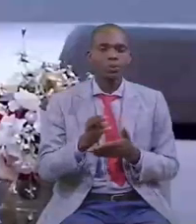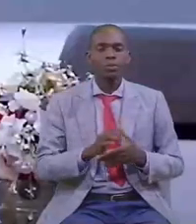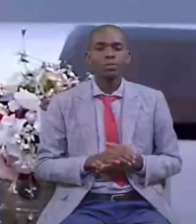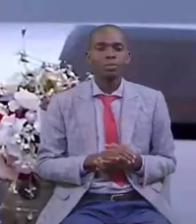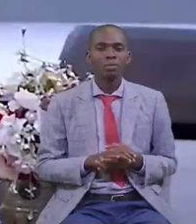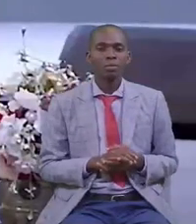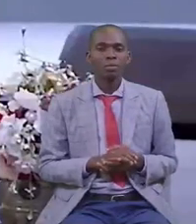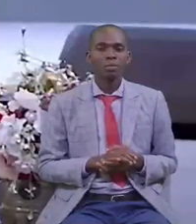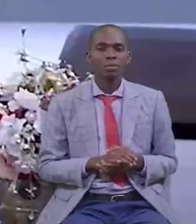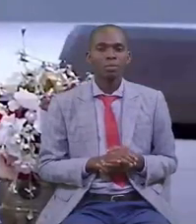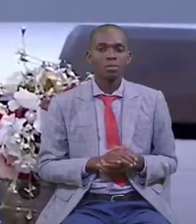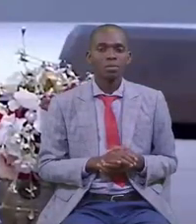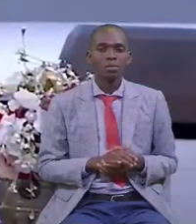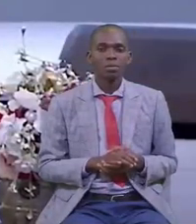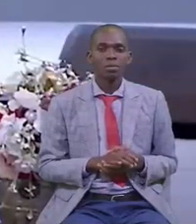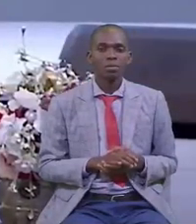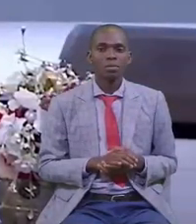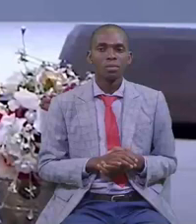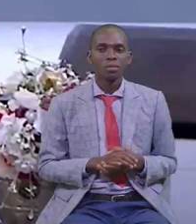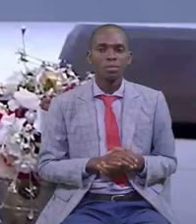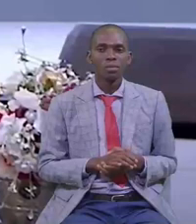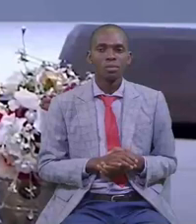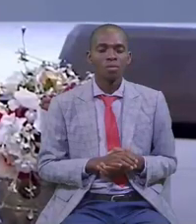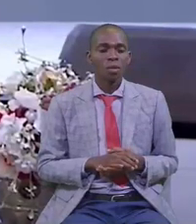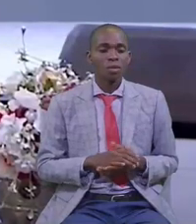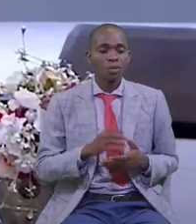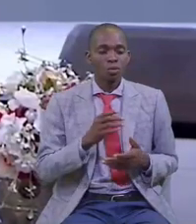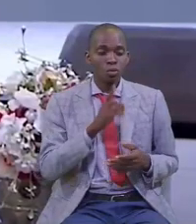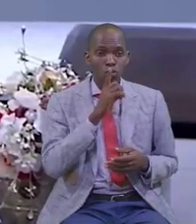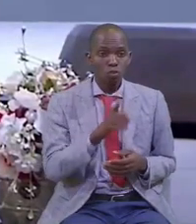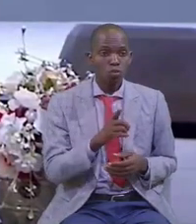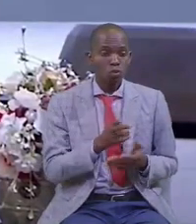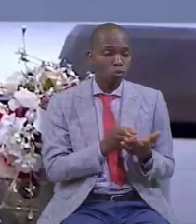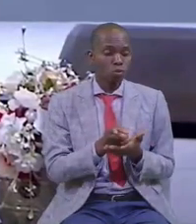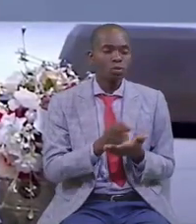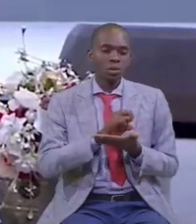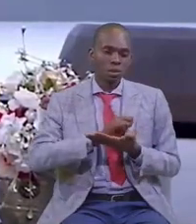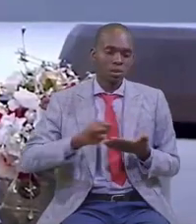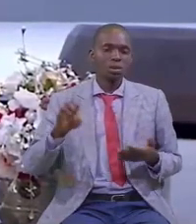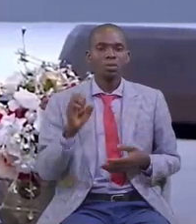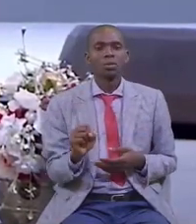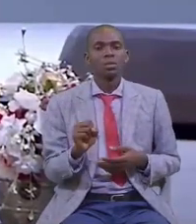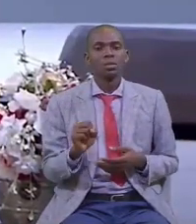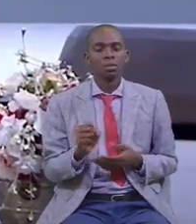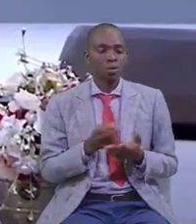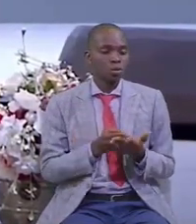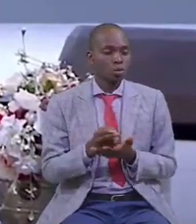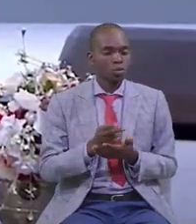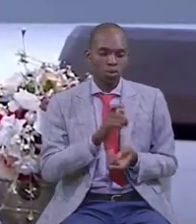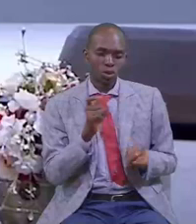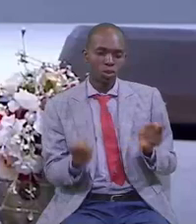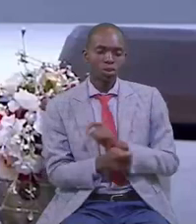La vérité sanctifie. La vérité transforme.